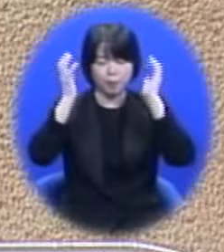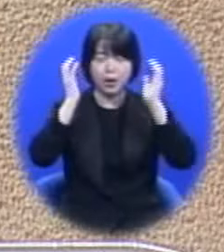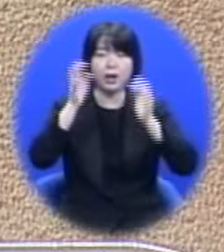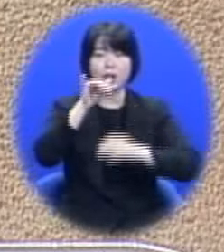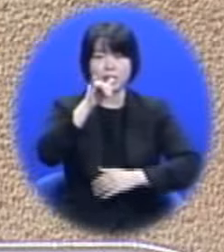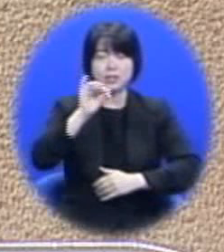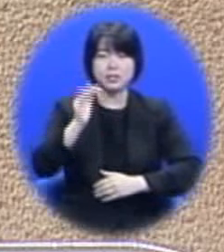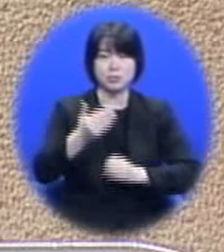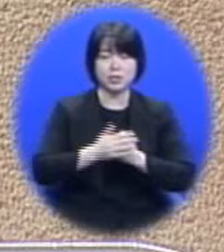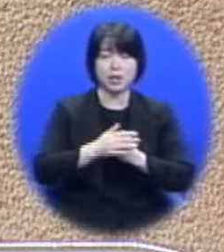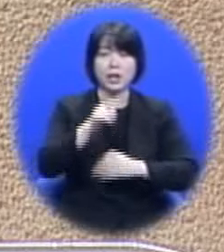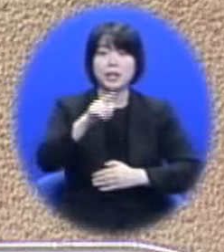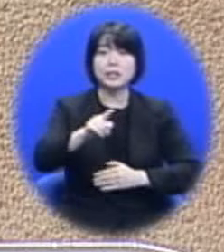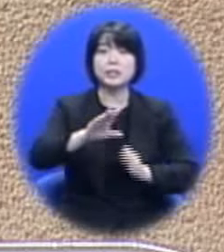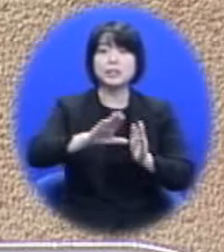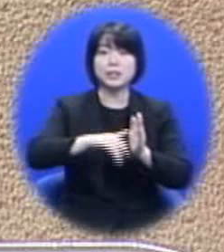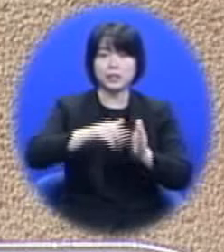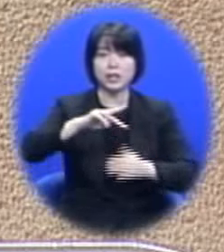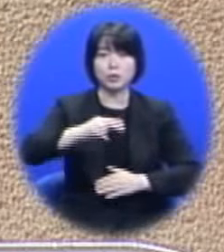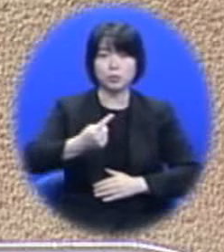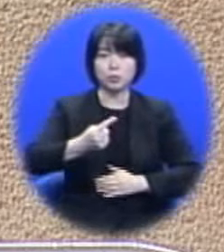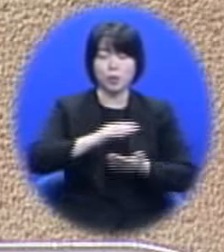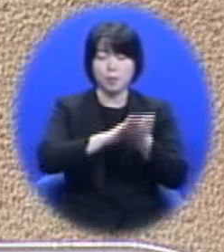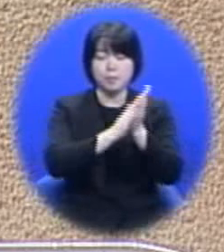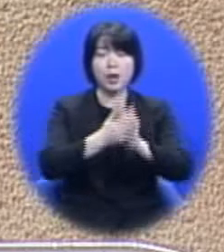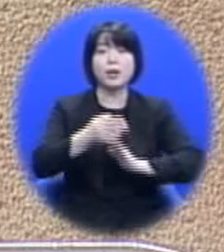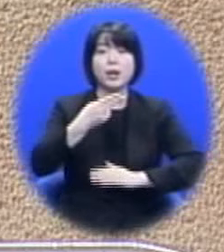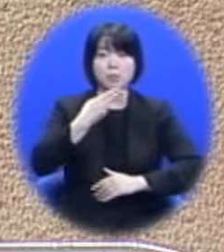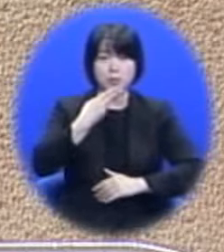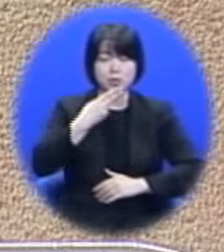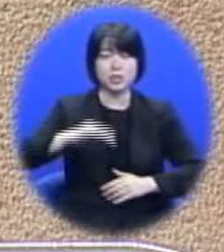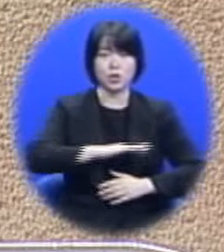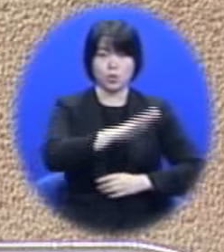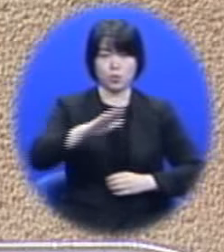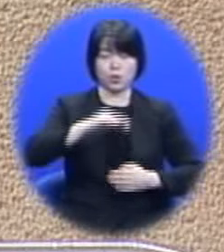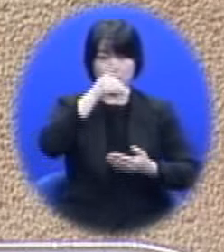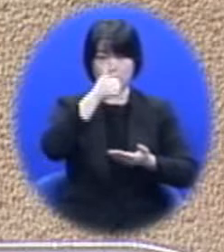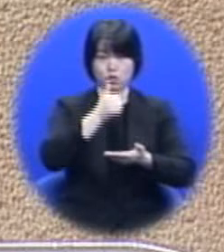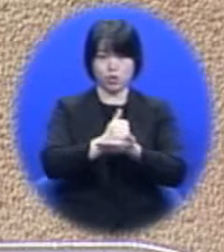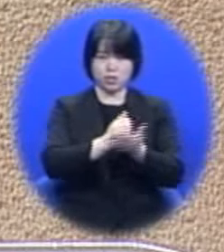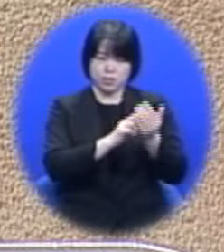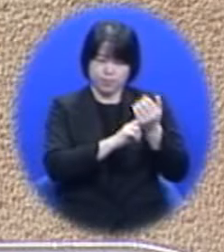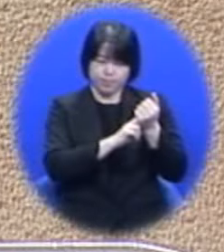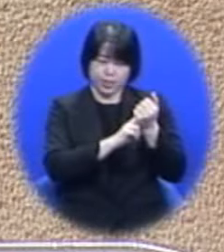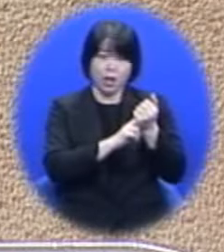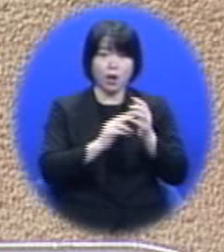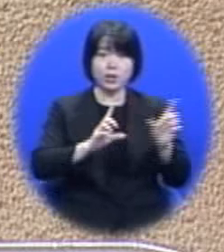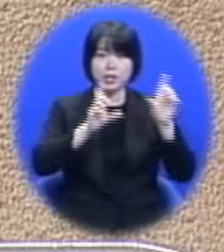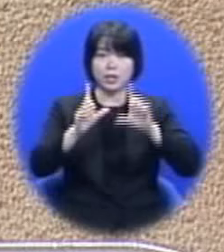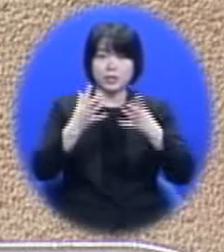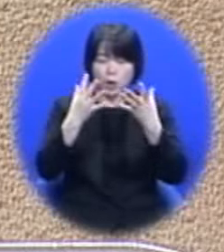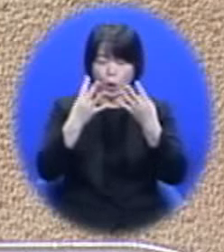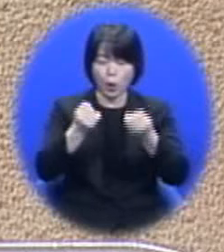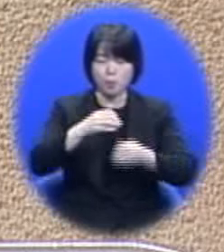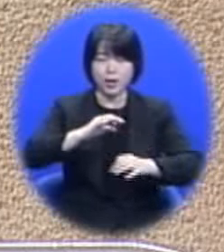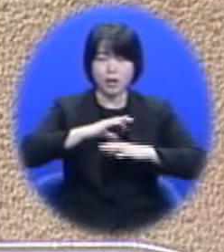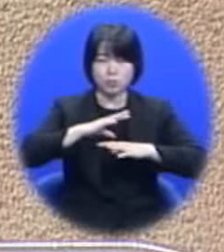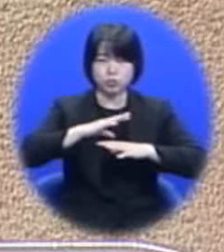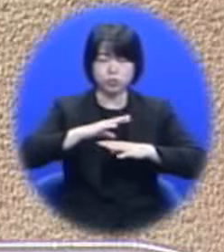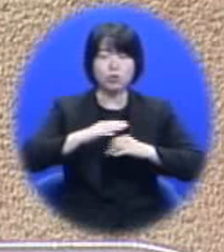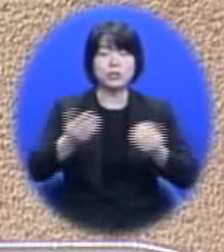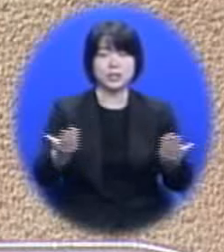그때도 저는 변함없이 우리가 죄를 감추고 사는 일이 얼마나 무서운 것인가. 그래서